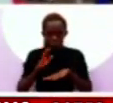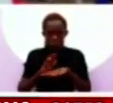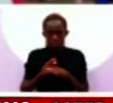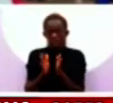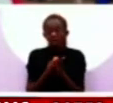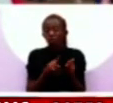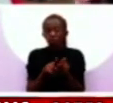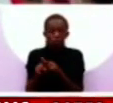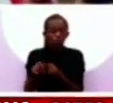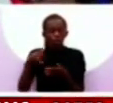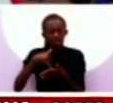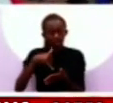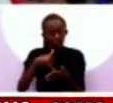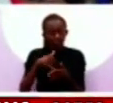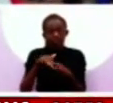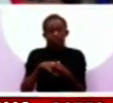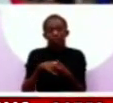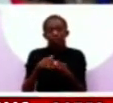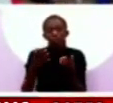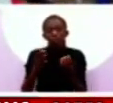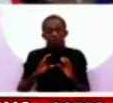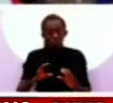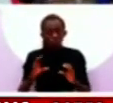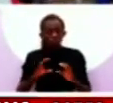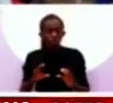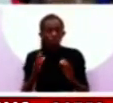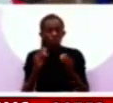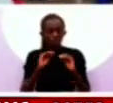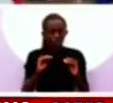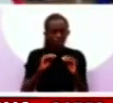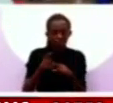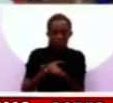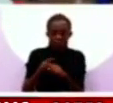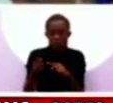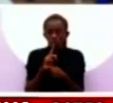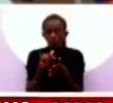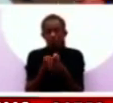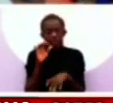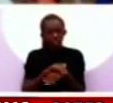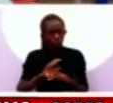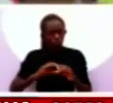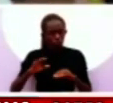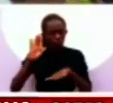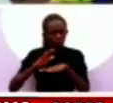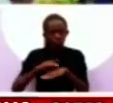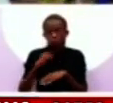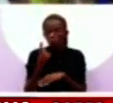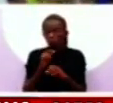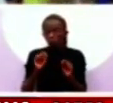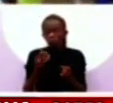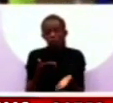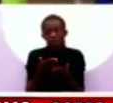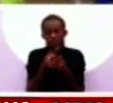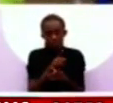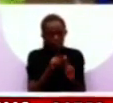wajib pia kuin kwa ma coaches capacity building training ya coaches so that tate coaches wazu wale wana